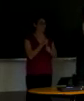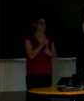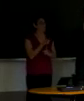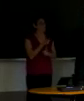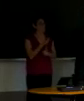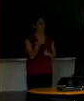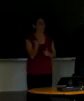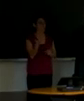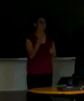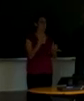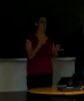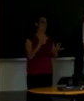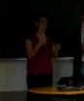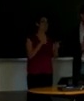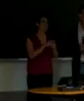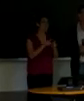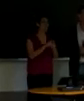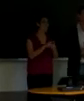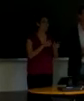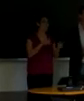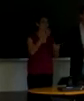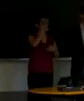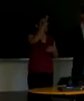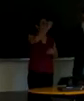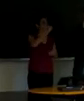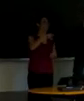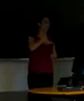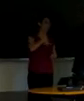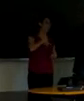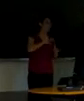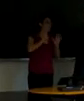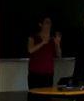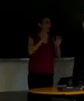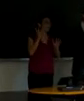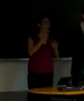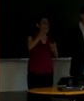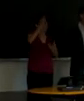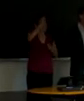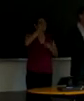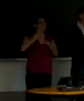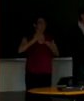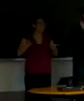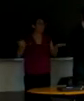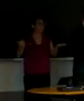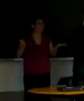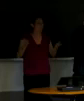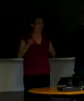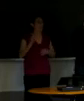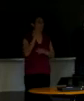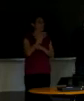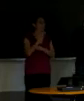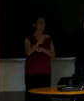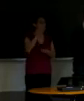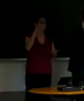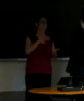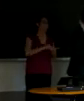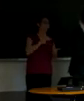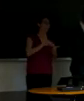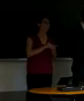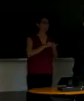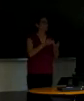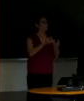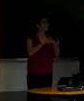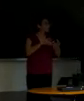bella come un'università privata, ma è un'università pubblica. I professori sono presenti, continuamente disponibili